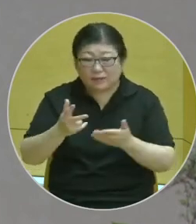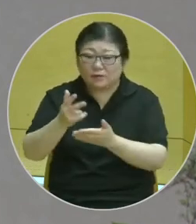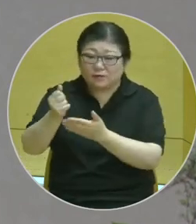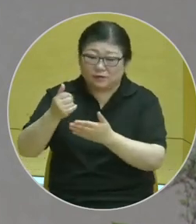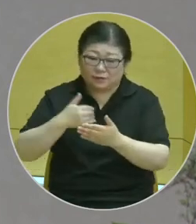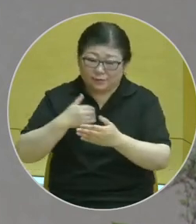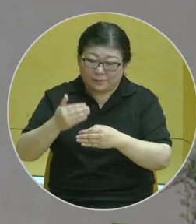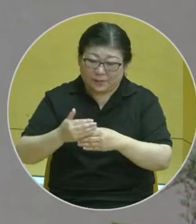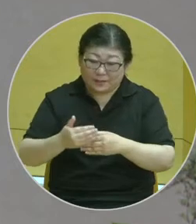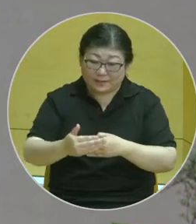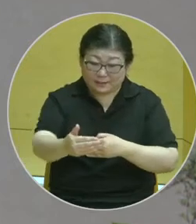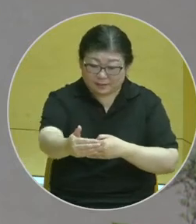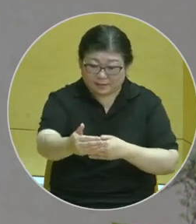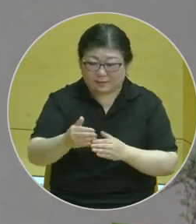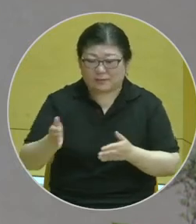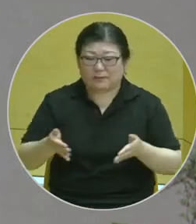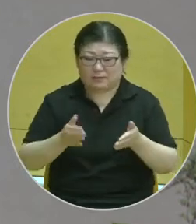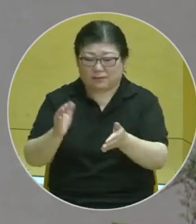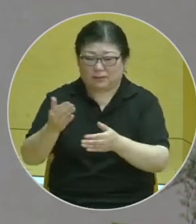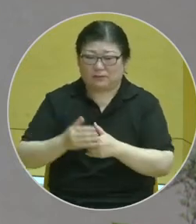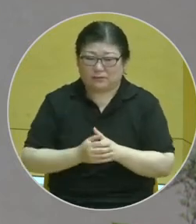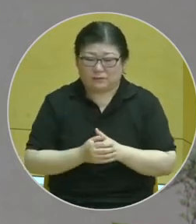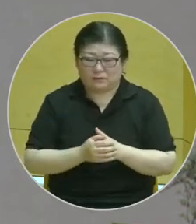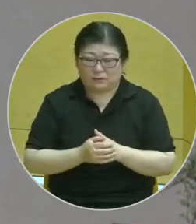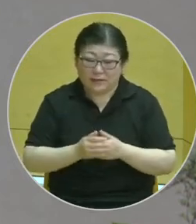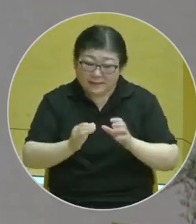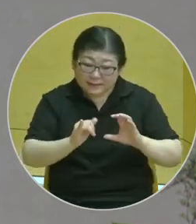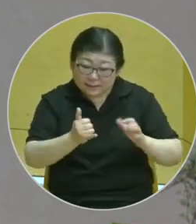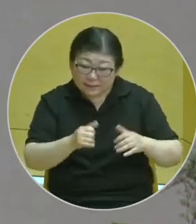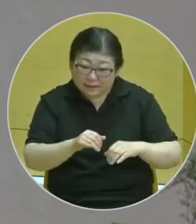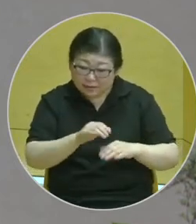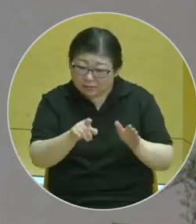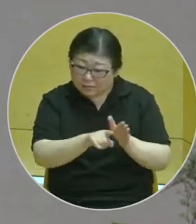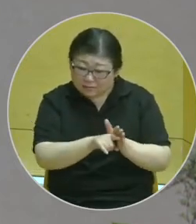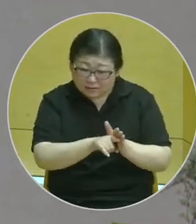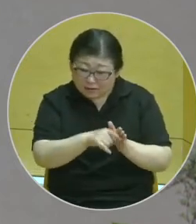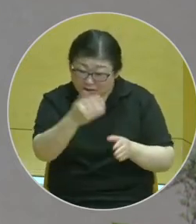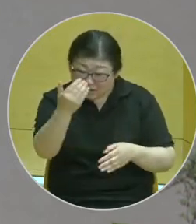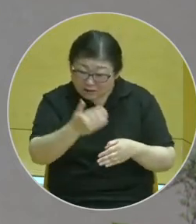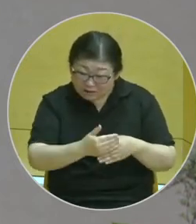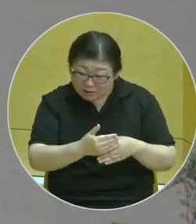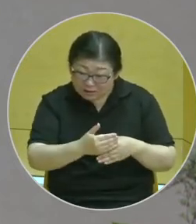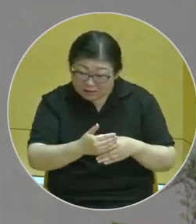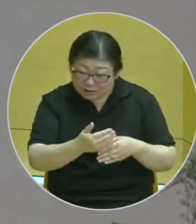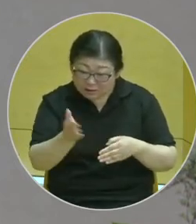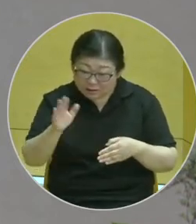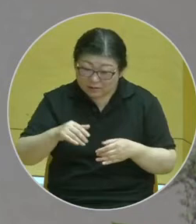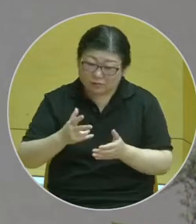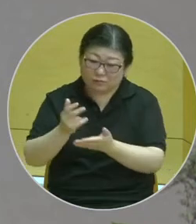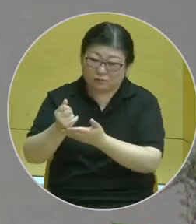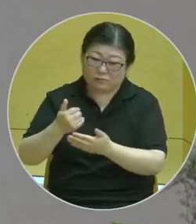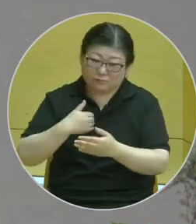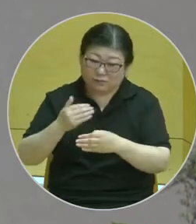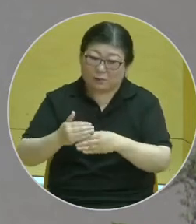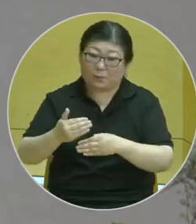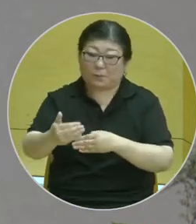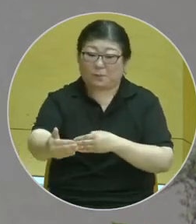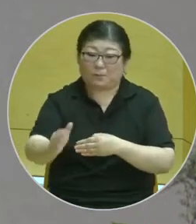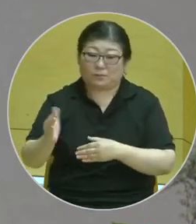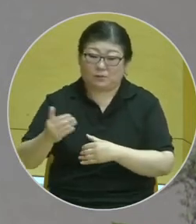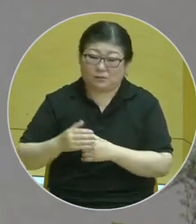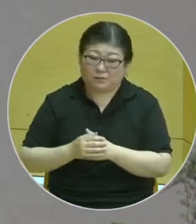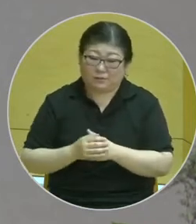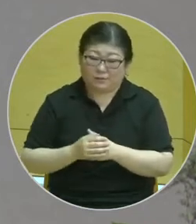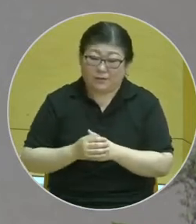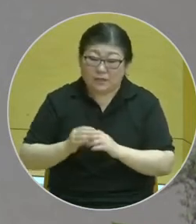구나 세상끝까지 않은 것 다 끝나는 가운데서 주님께서 내 인생의 의지가 되신 구나 세상에 기쁨이 없는